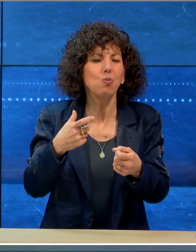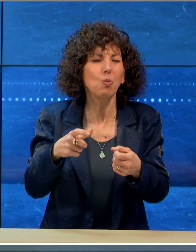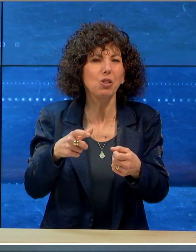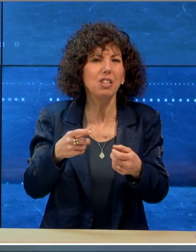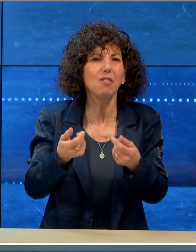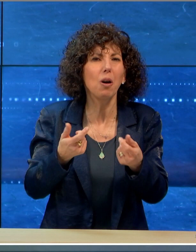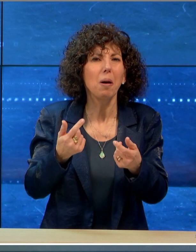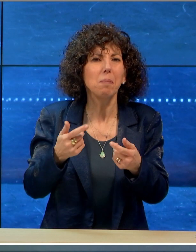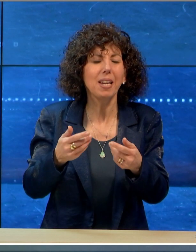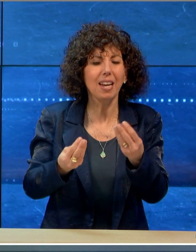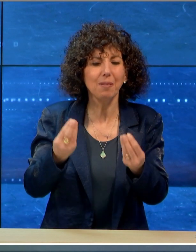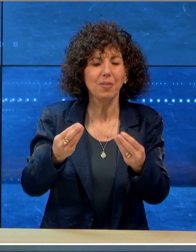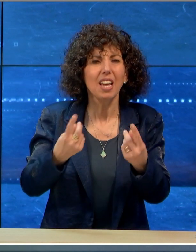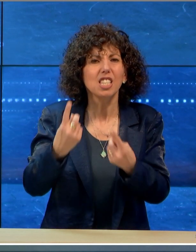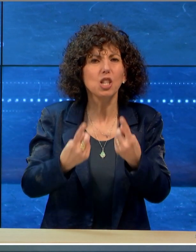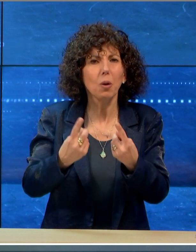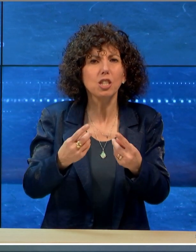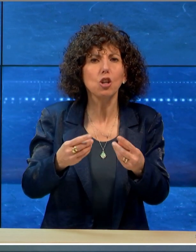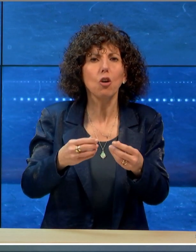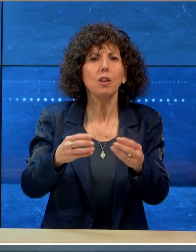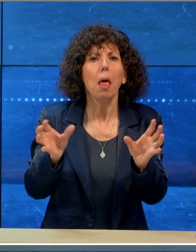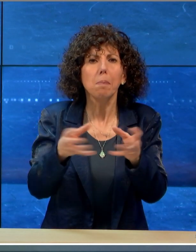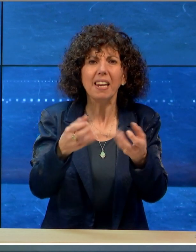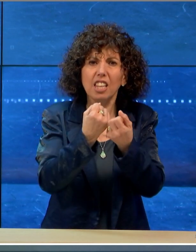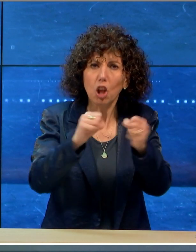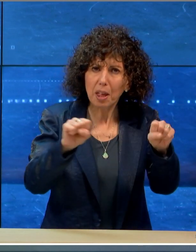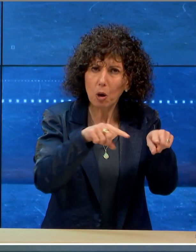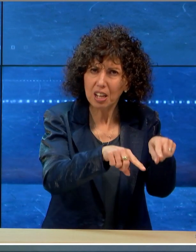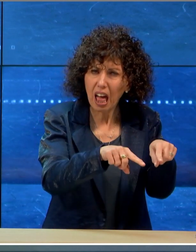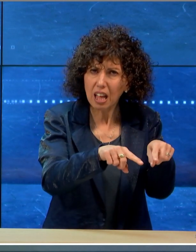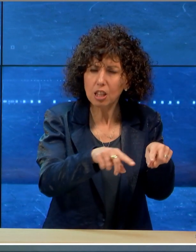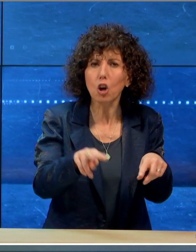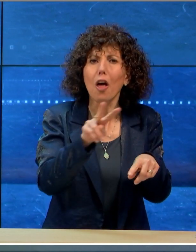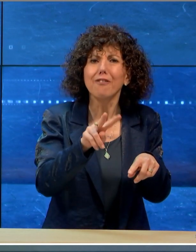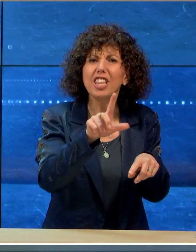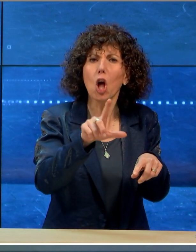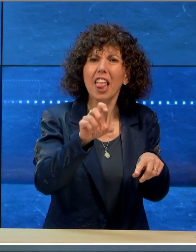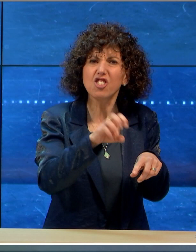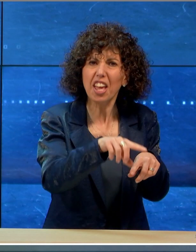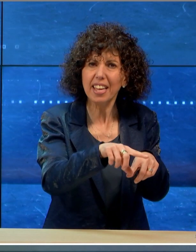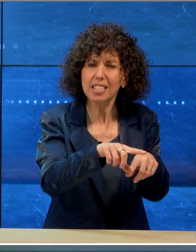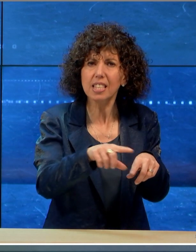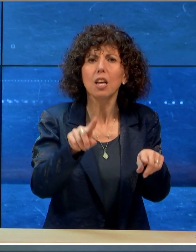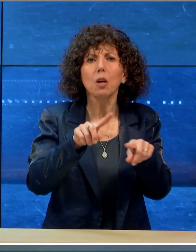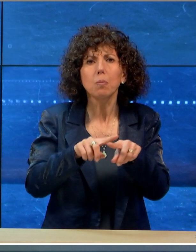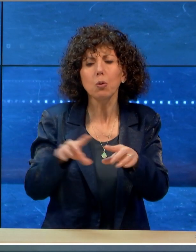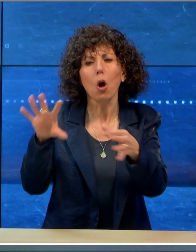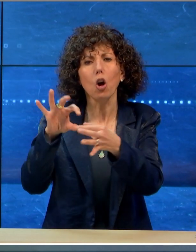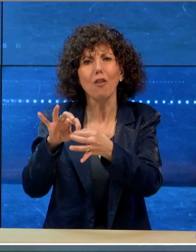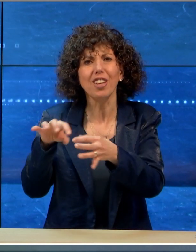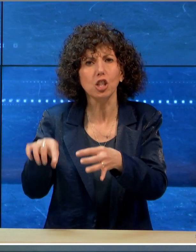distanti le posizioni tra PD che ha puntato su Vito leccese e la